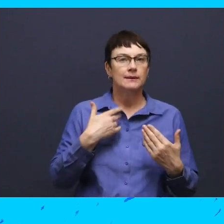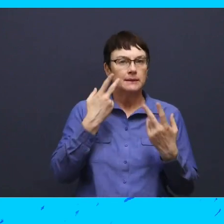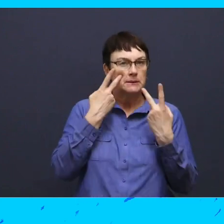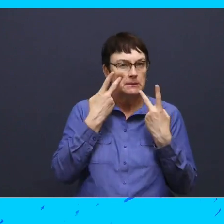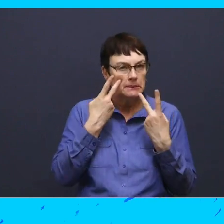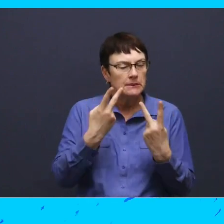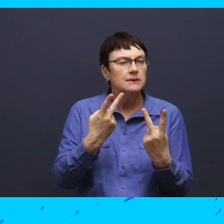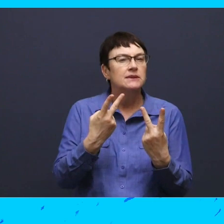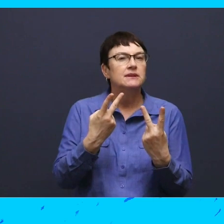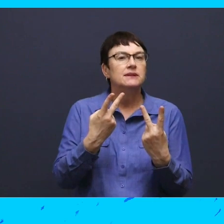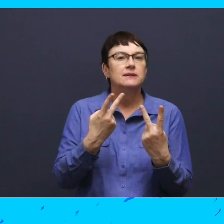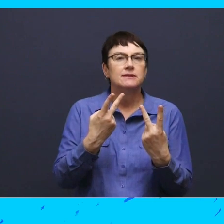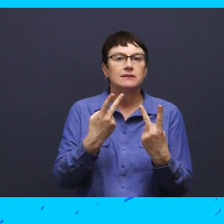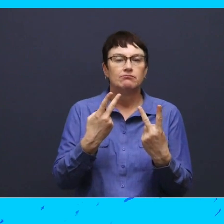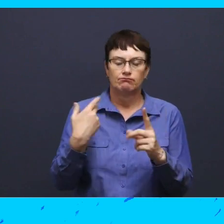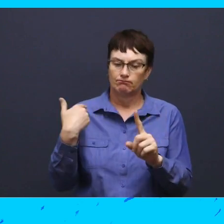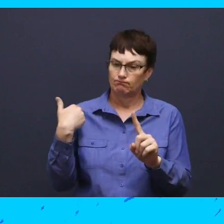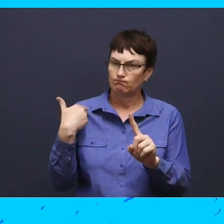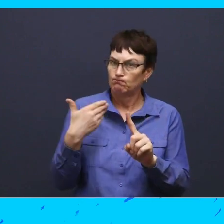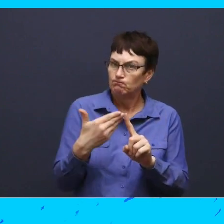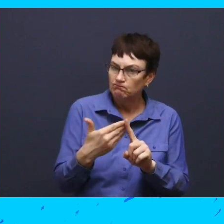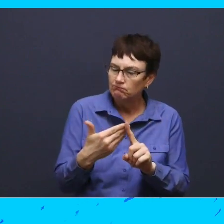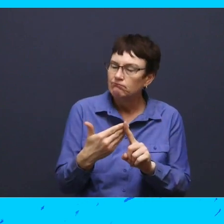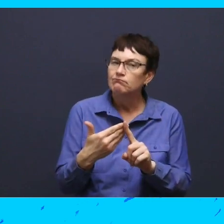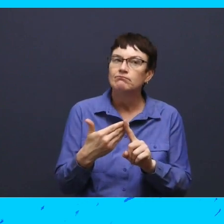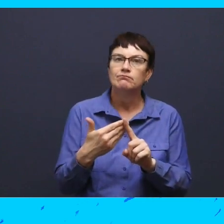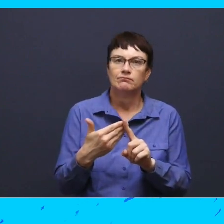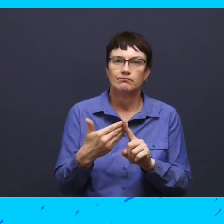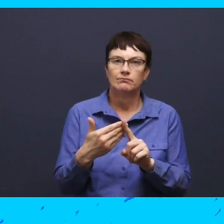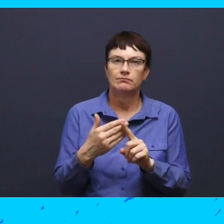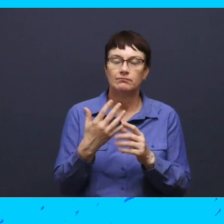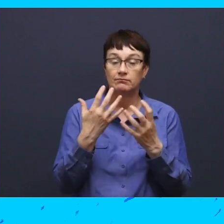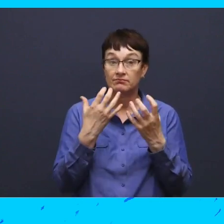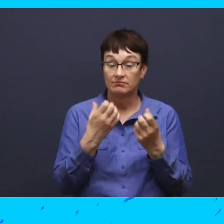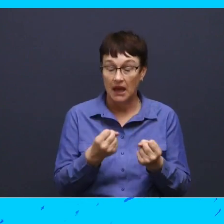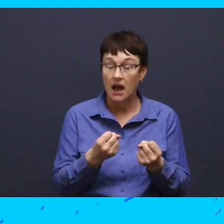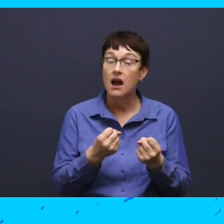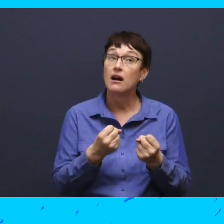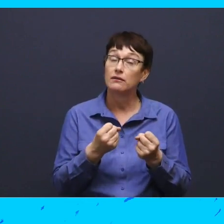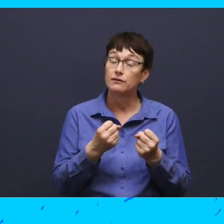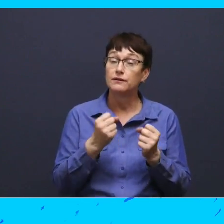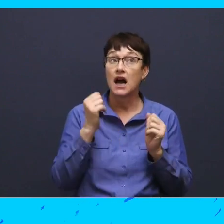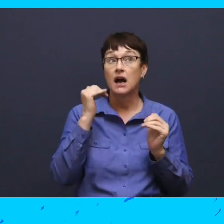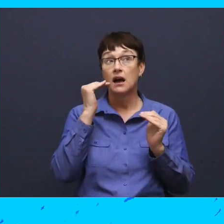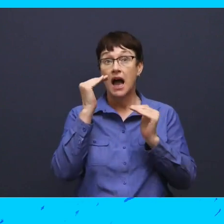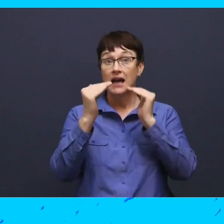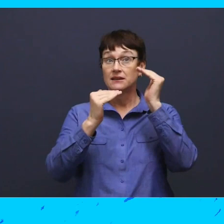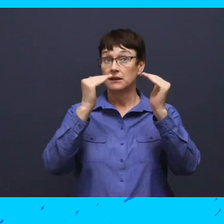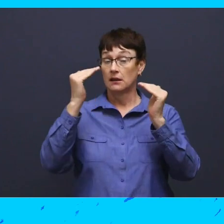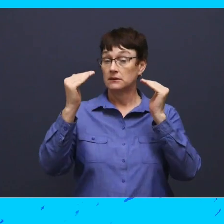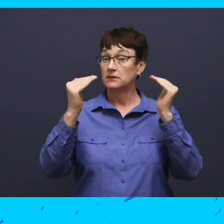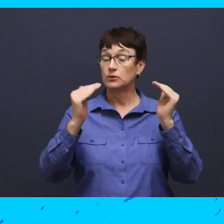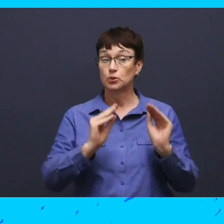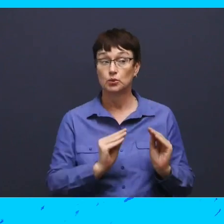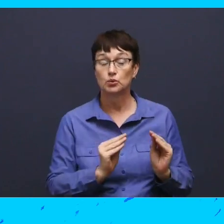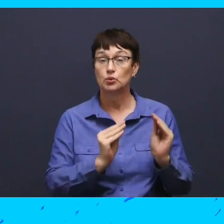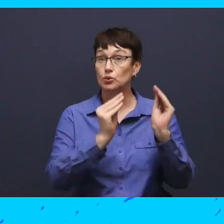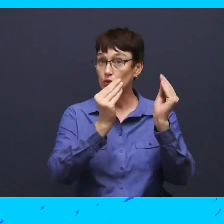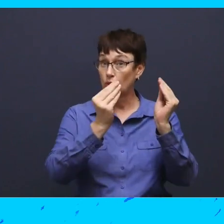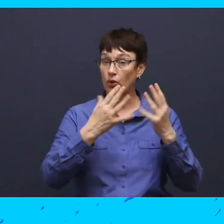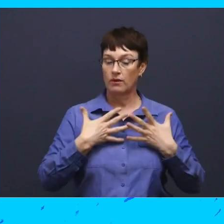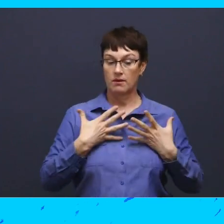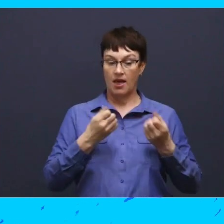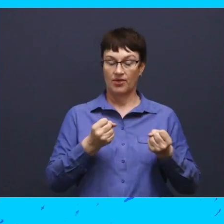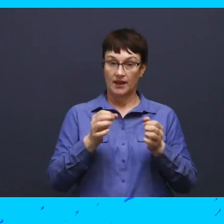comme je l'ai mentionné avant, c'est essayer de créer des stratégies pour les jeunes, mais c'est encore sous la